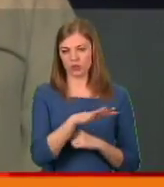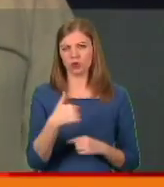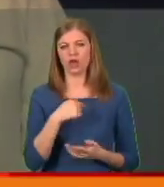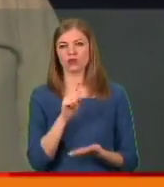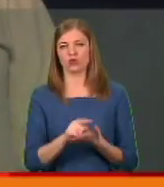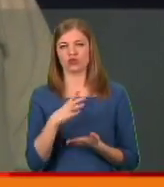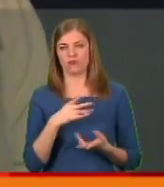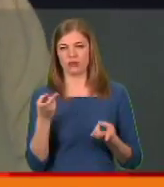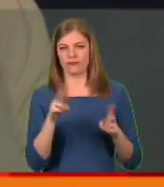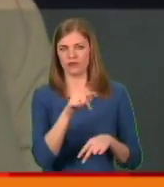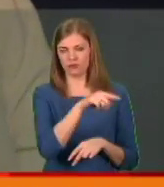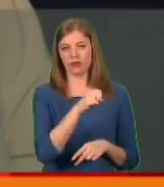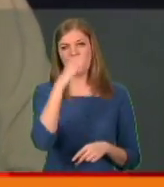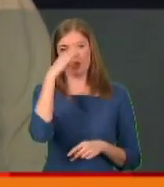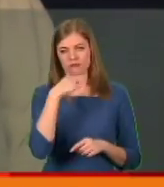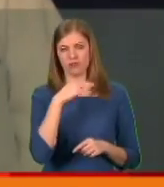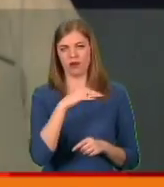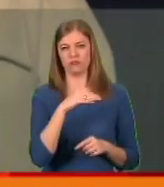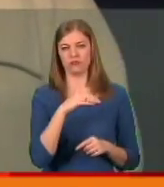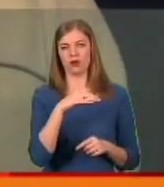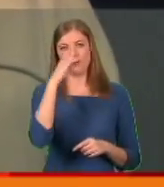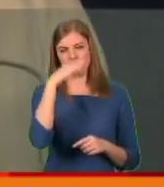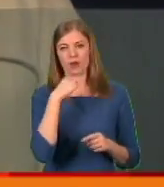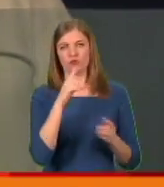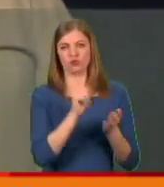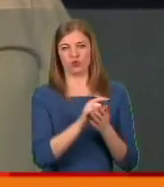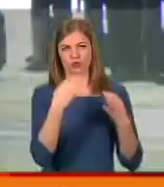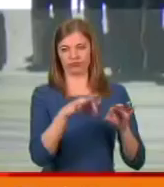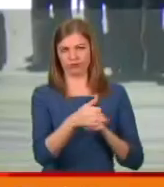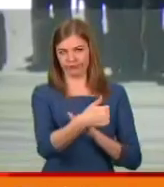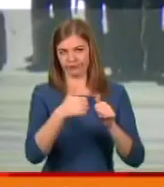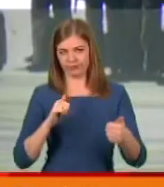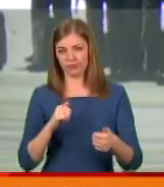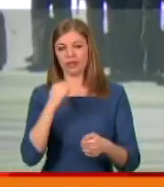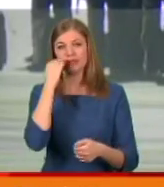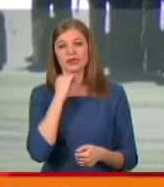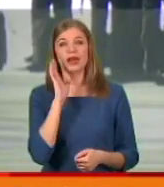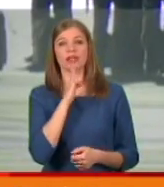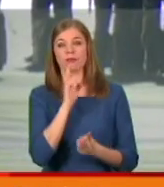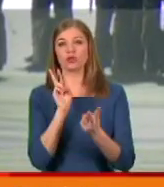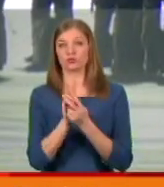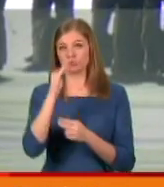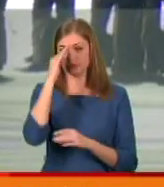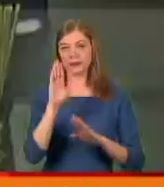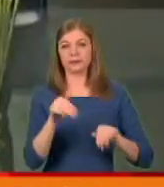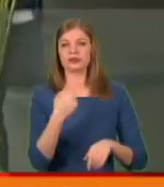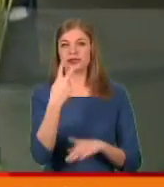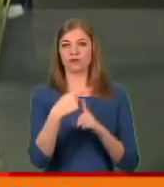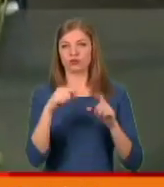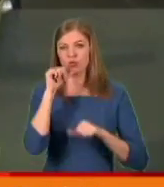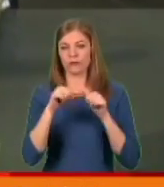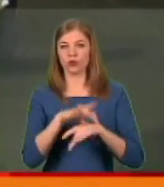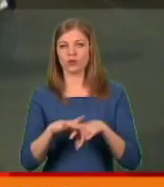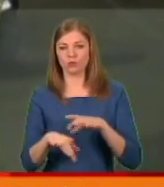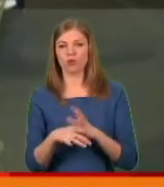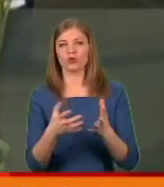була залишатися на той території, а папа должен був, папу повинні були повернути на ту територію. Старенька матір, зустрічаючи Олександра після 2,5 років